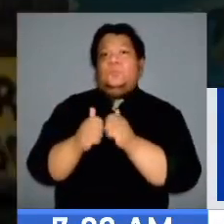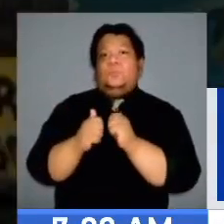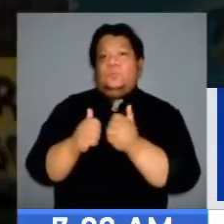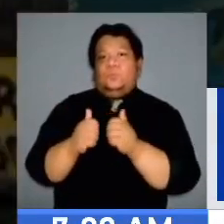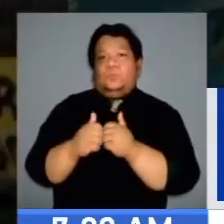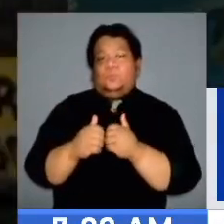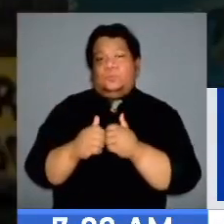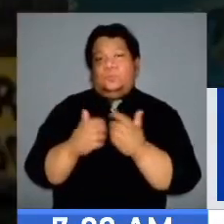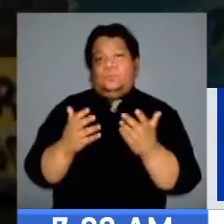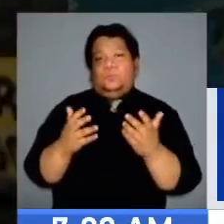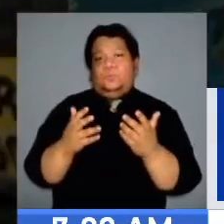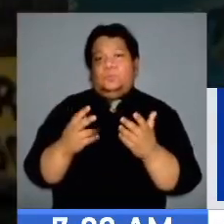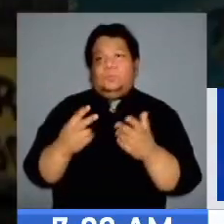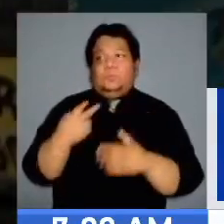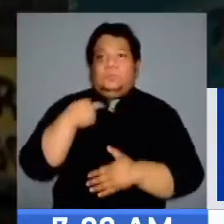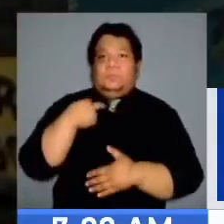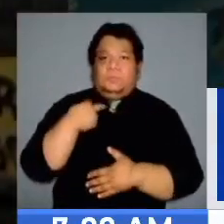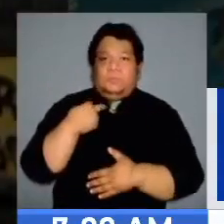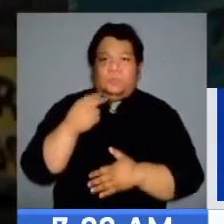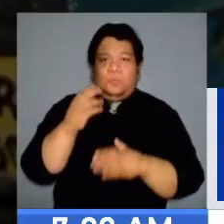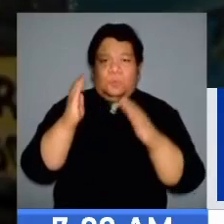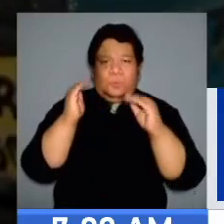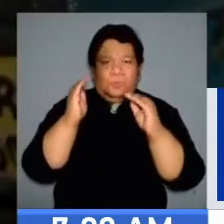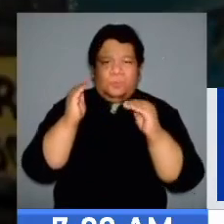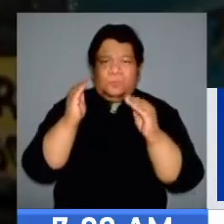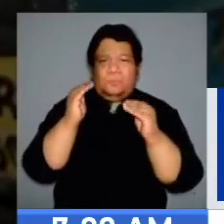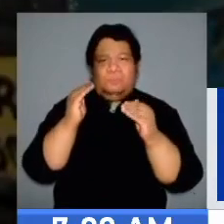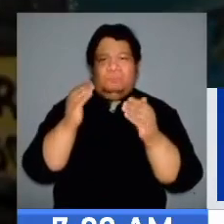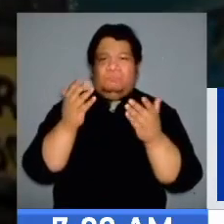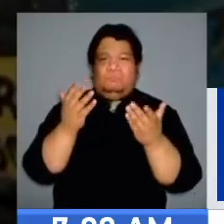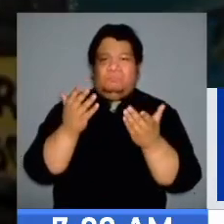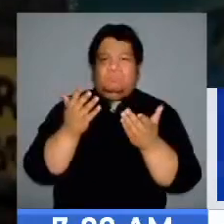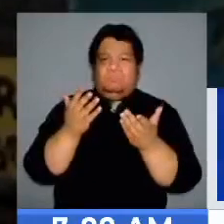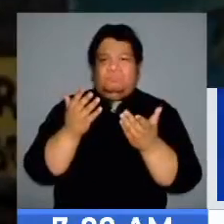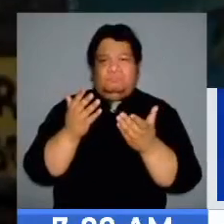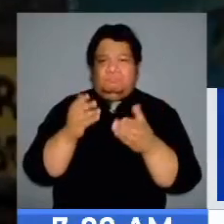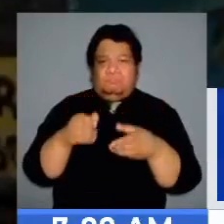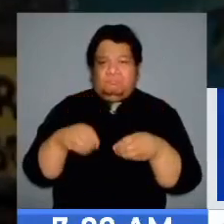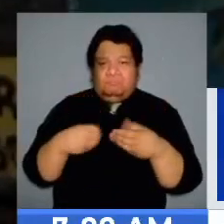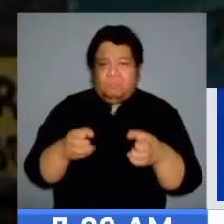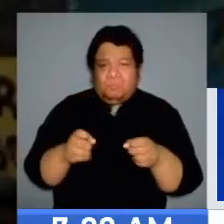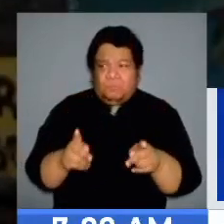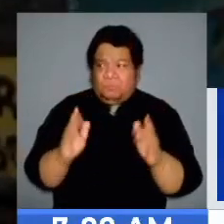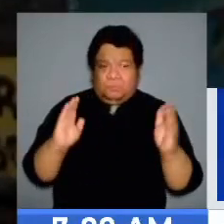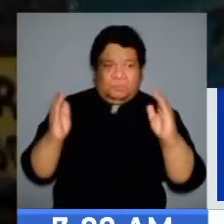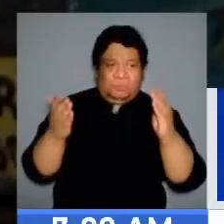yung ikuha nila ay pangpandaon dun sa bago? O ilang taon namin bayaran?